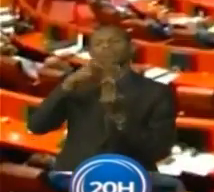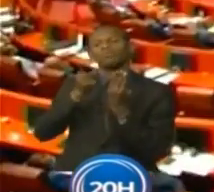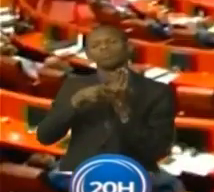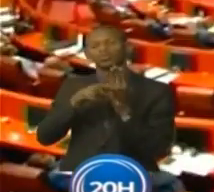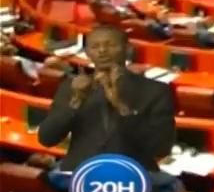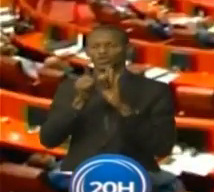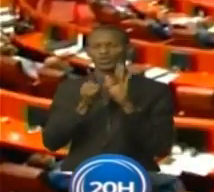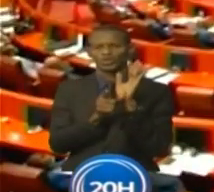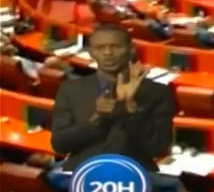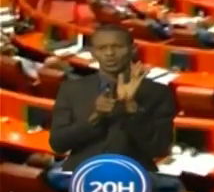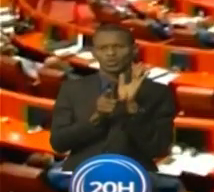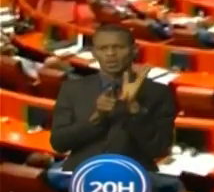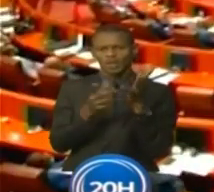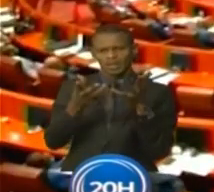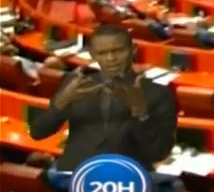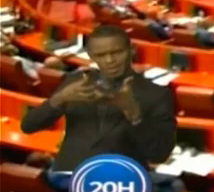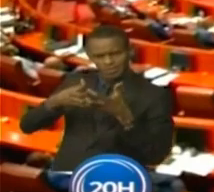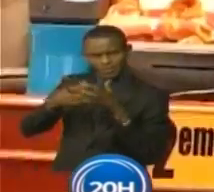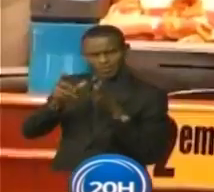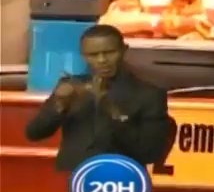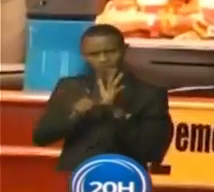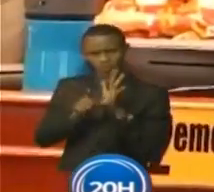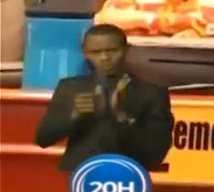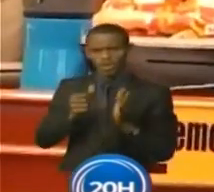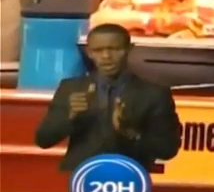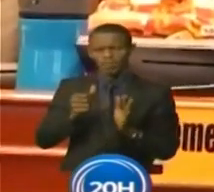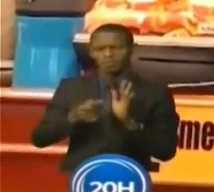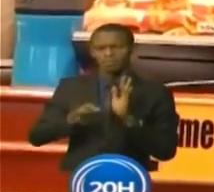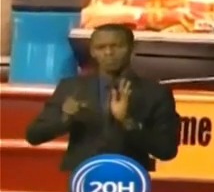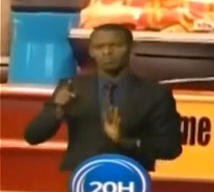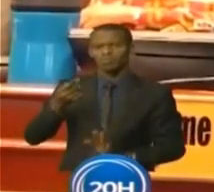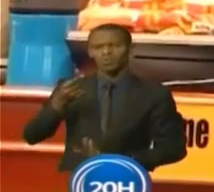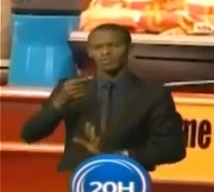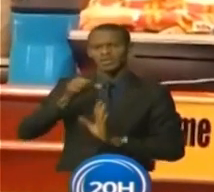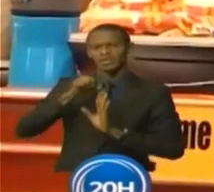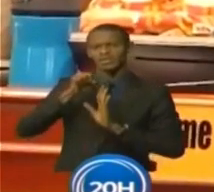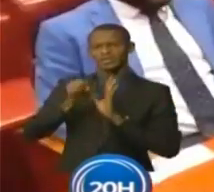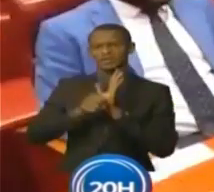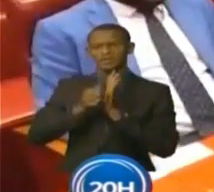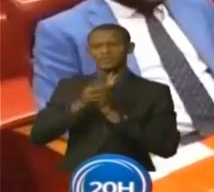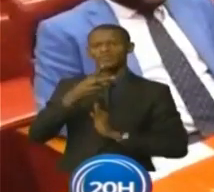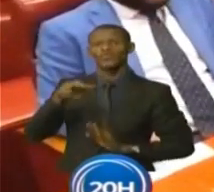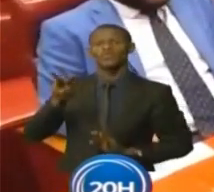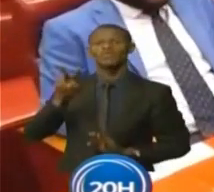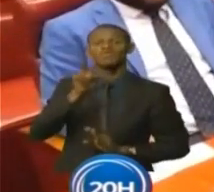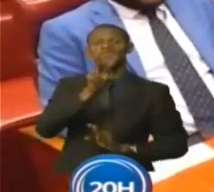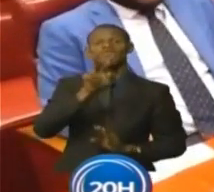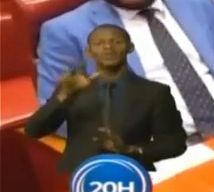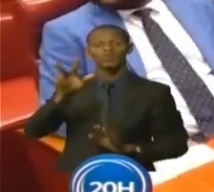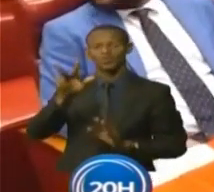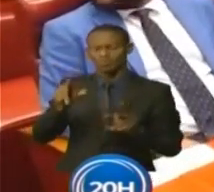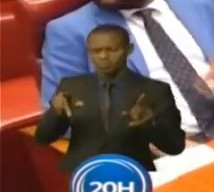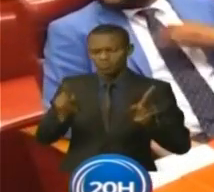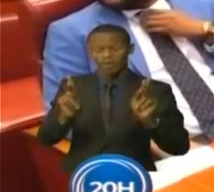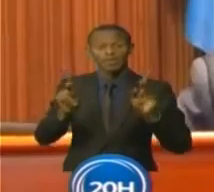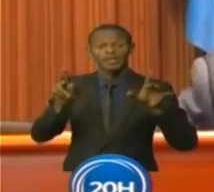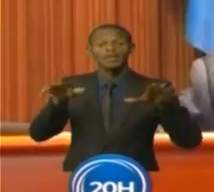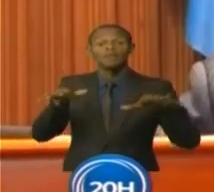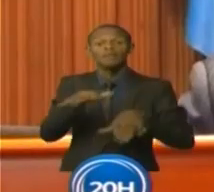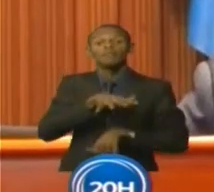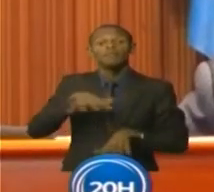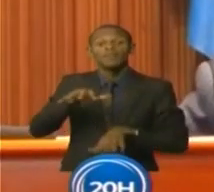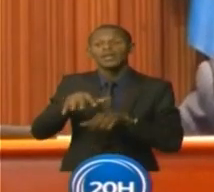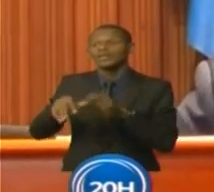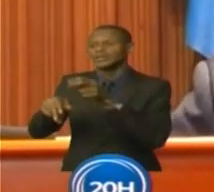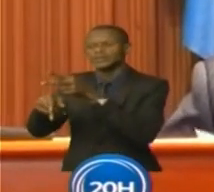du 11 septembre 2023 relative à l'endettement public et l'autre portant ratification de l'ordonnance loi